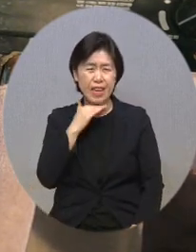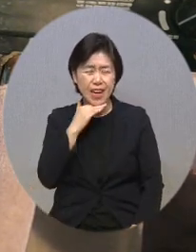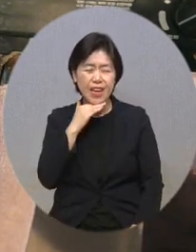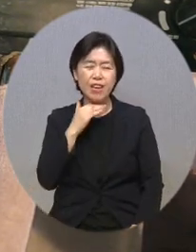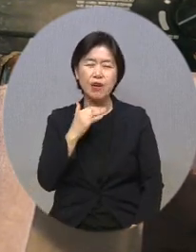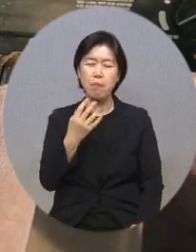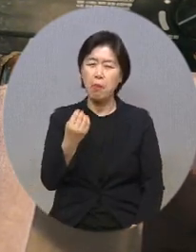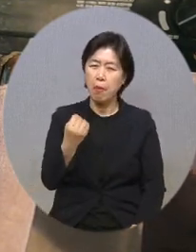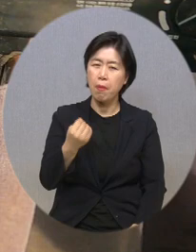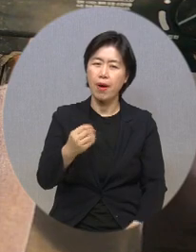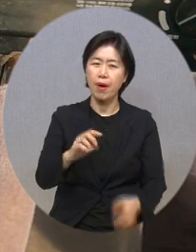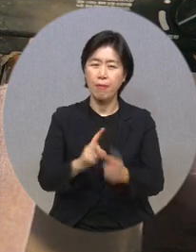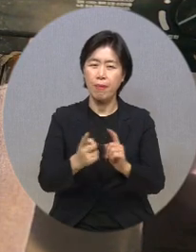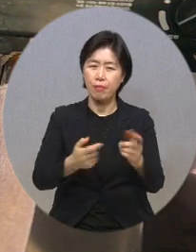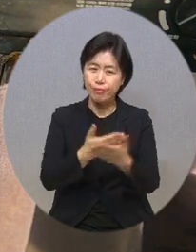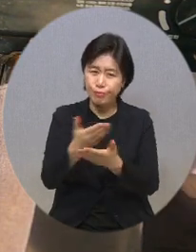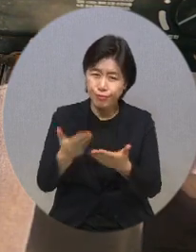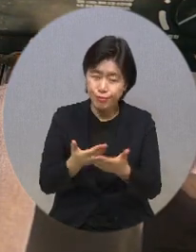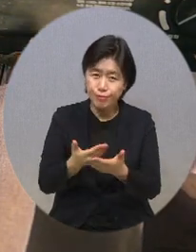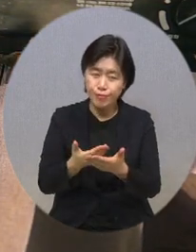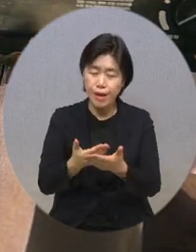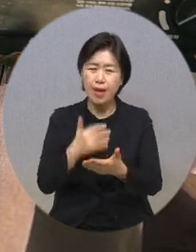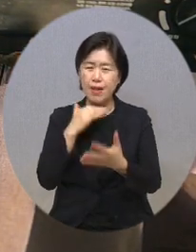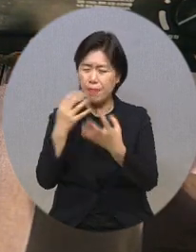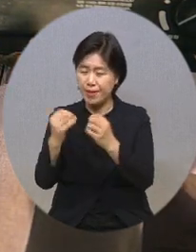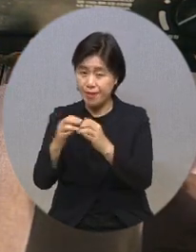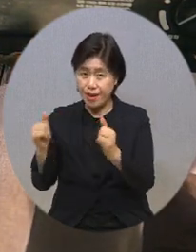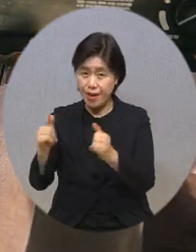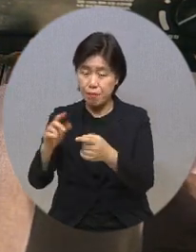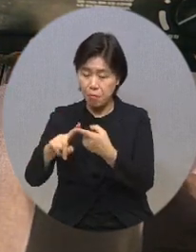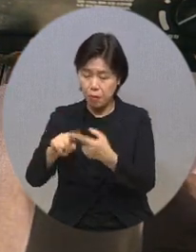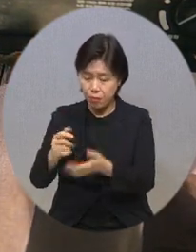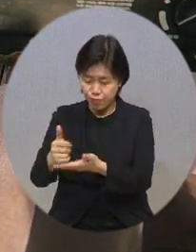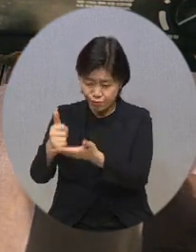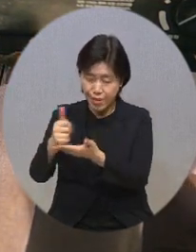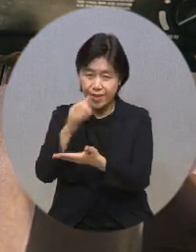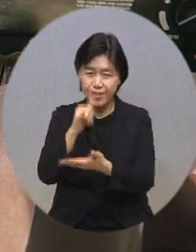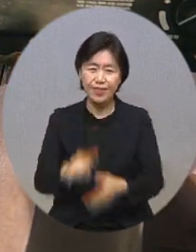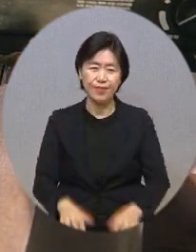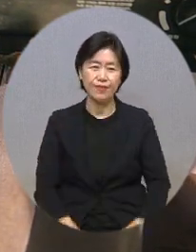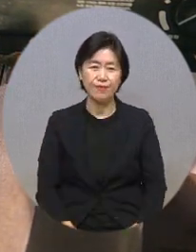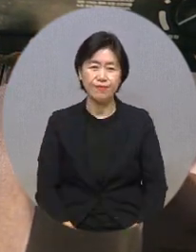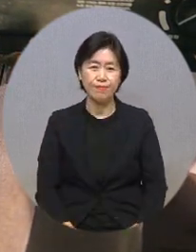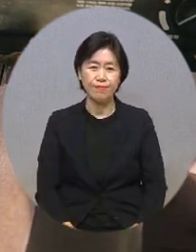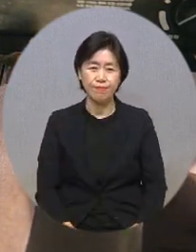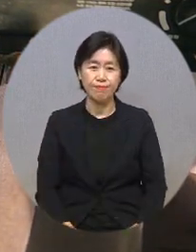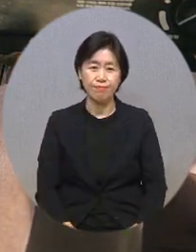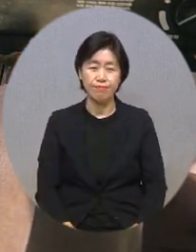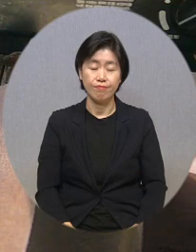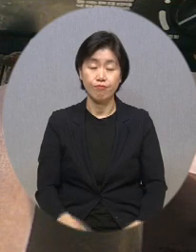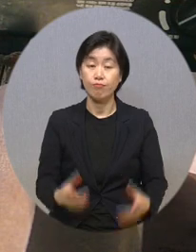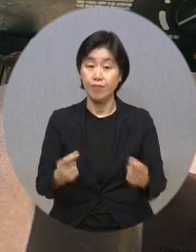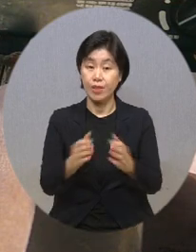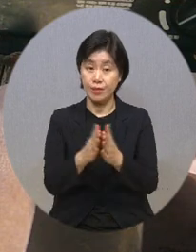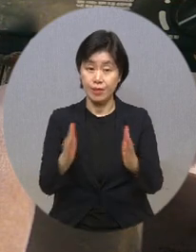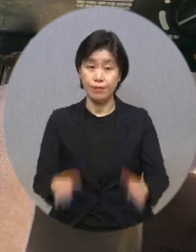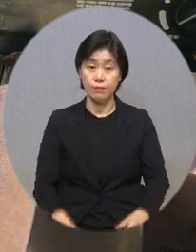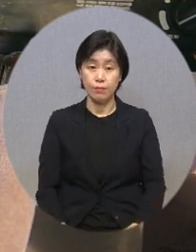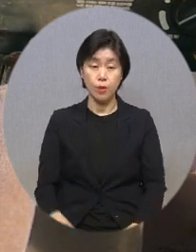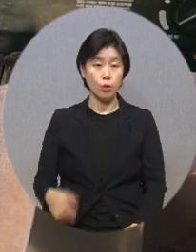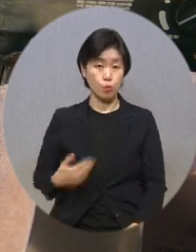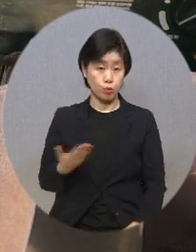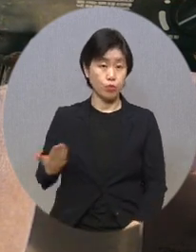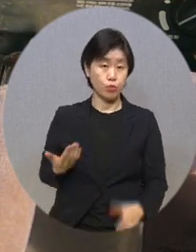얘기하면서 이제. 나이 많으신 분들한테 또 전대도 해주고 네. 그렇게 이제 시작을 하게 되죠. 우리도 그러거든요. 우리도